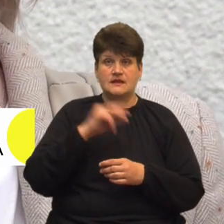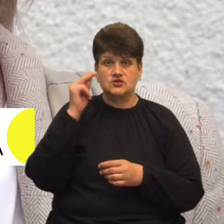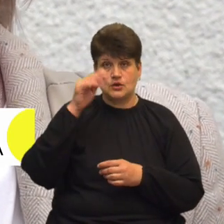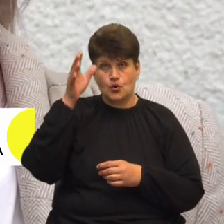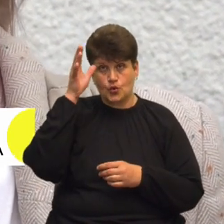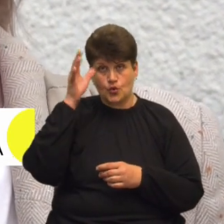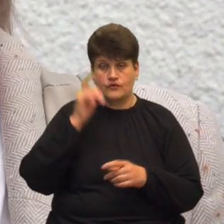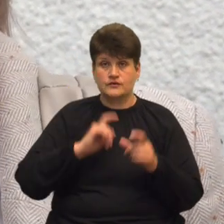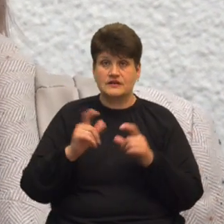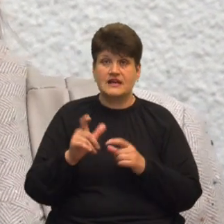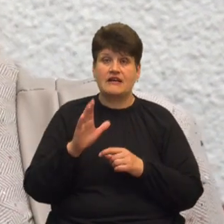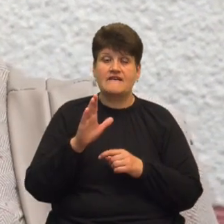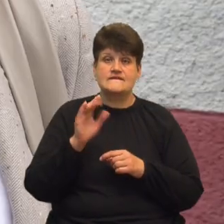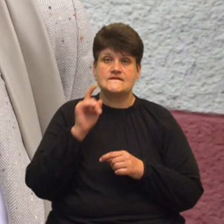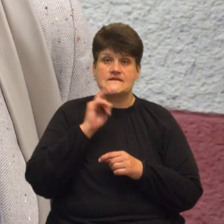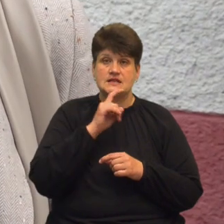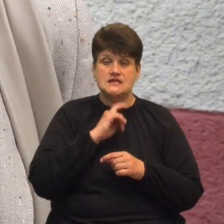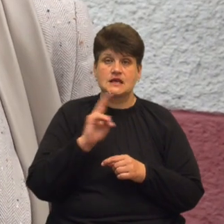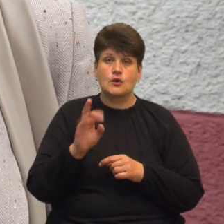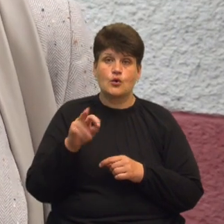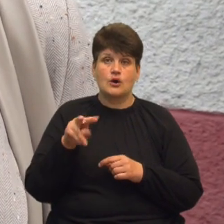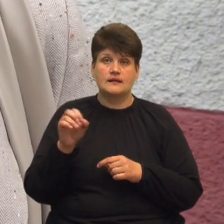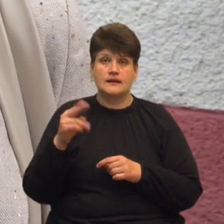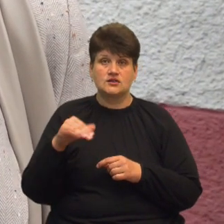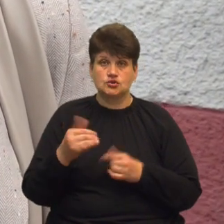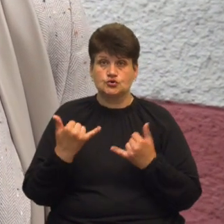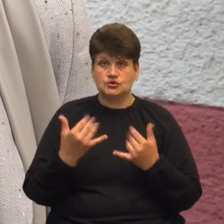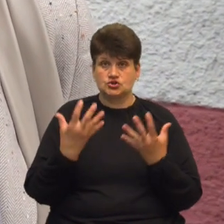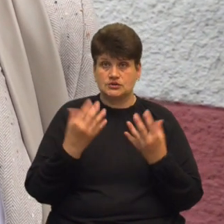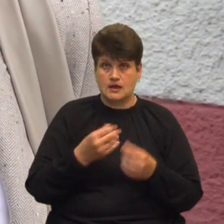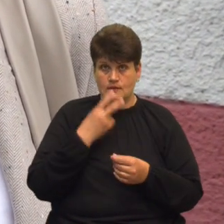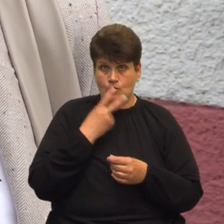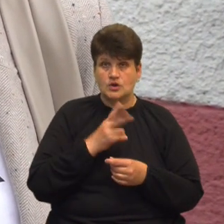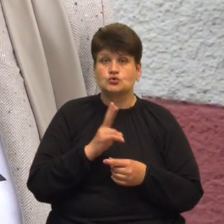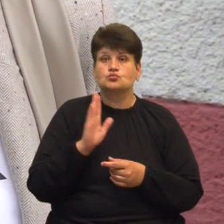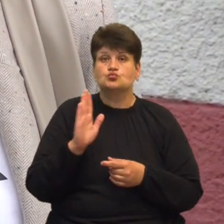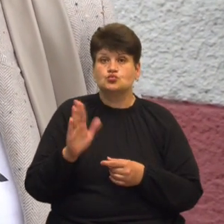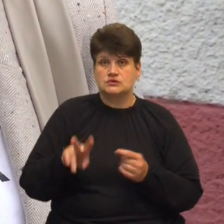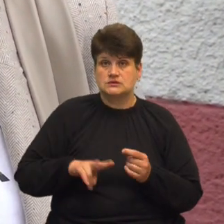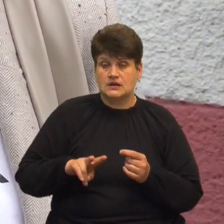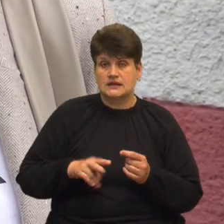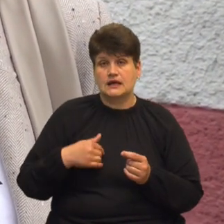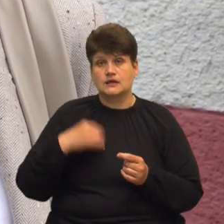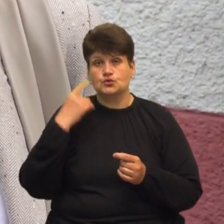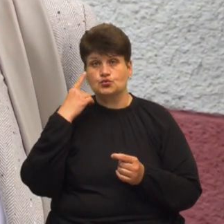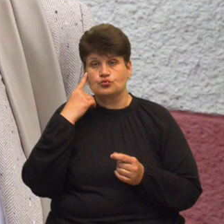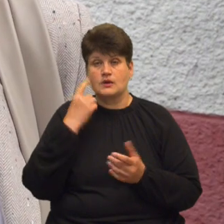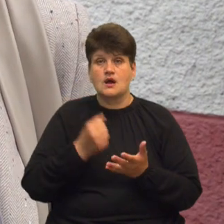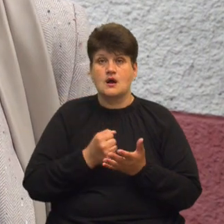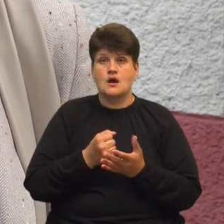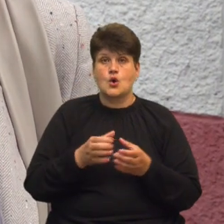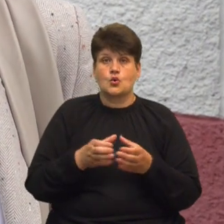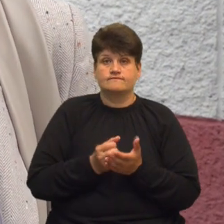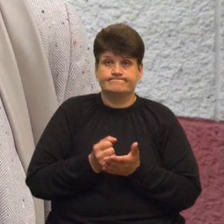економіки та Вінницький коледж економіки та підприємництва. Сьогоднішній день покаже, хто має бути ректором, але я думаю, так як колектив висунув єдиного кандидата,